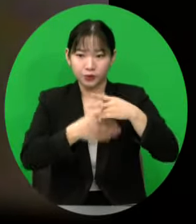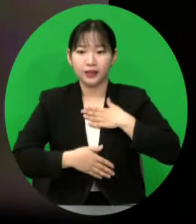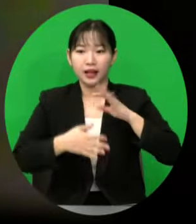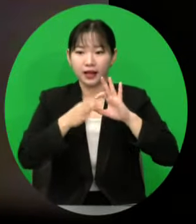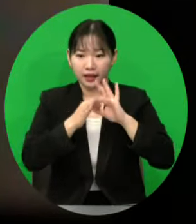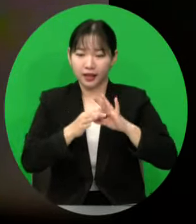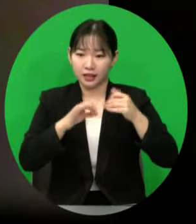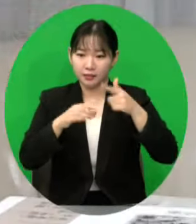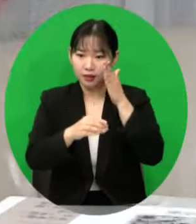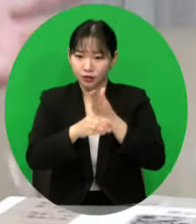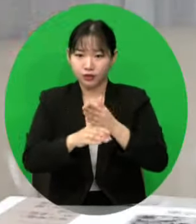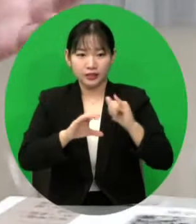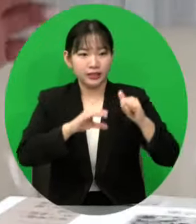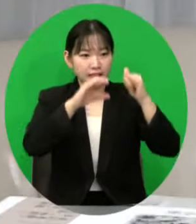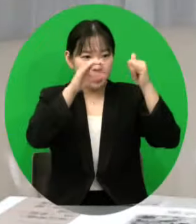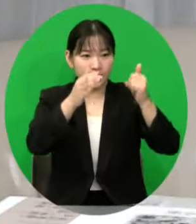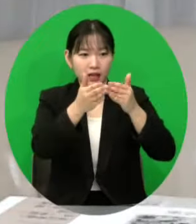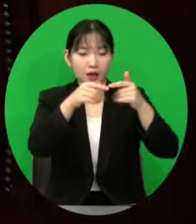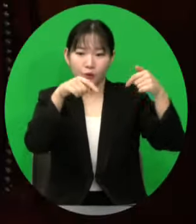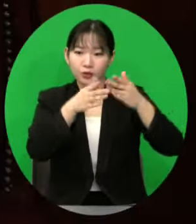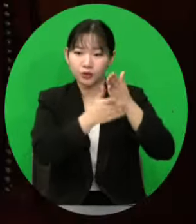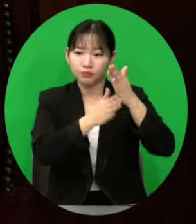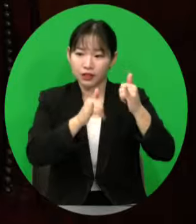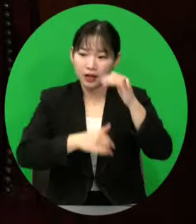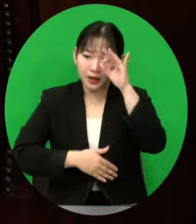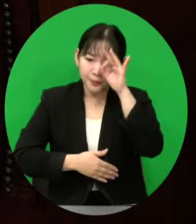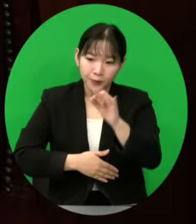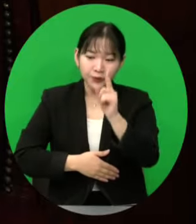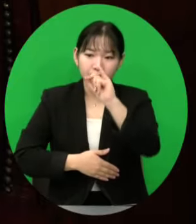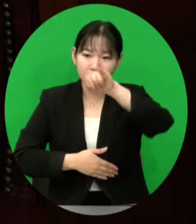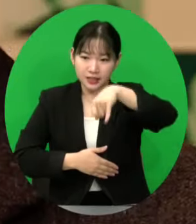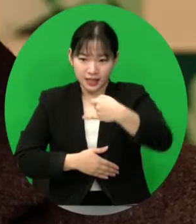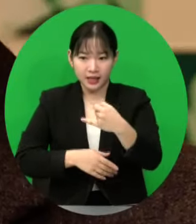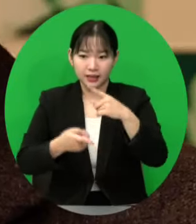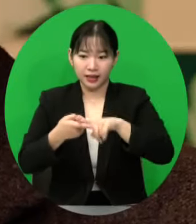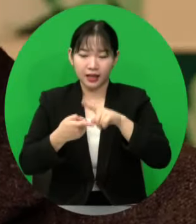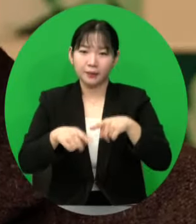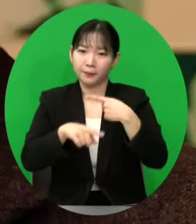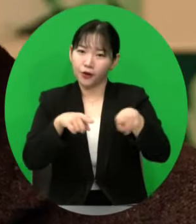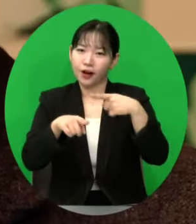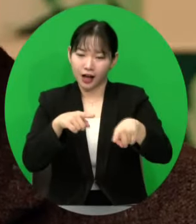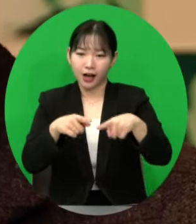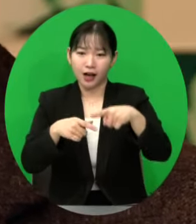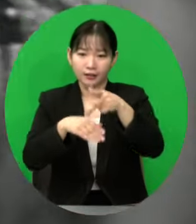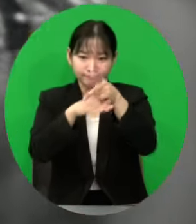김대중은 세계 각국 외교 전문가의 시선으로 본 김대중 전 대통령의 평가를 담았습니다.